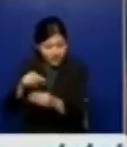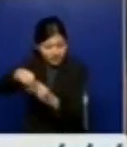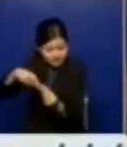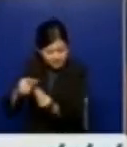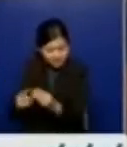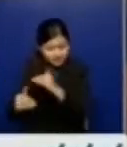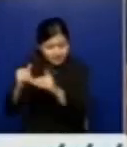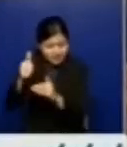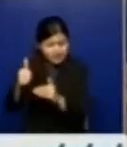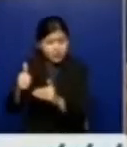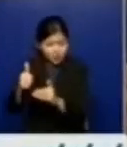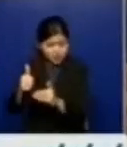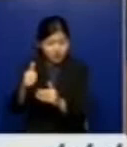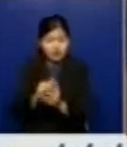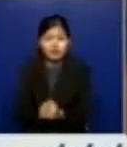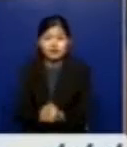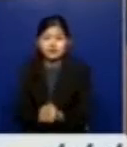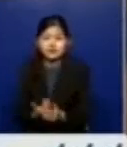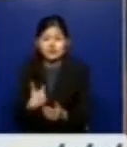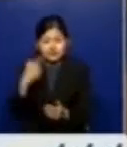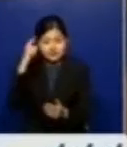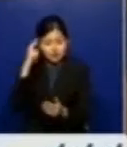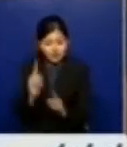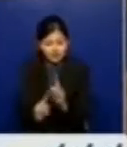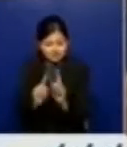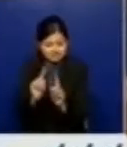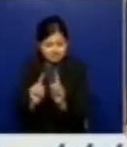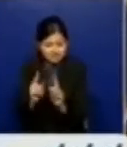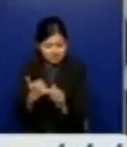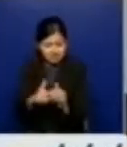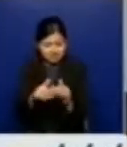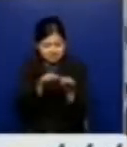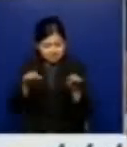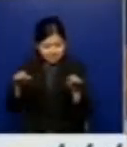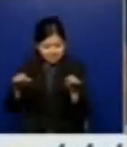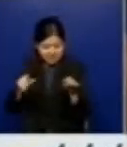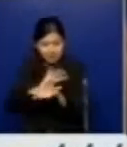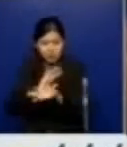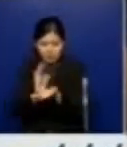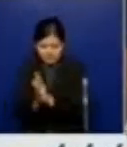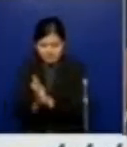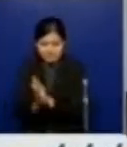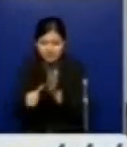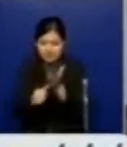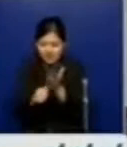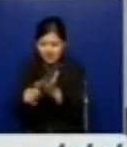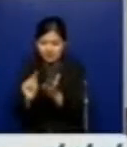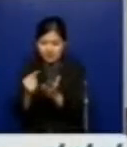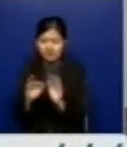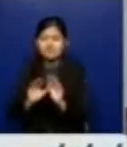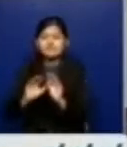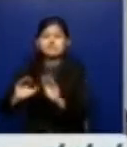ไหมครับสำนักงบประมาณควรต้องปรับปรุงเกณฑ์ในการพิจารณาในส่วนนี้นะครับอันนี้ผมอยากเรียนผ่านไปถึงผู้ดำเนิน